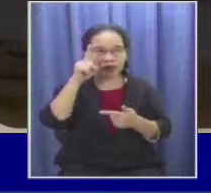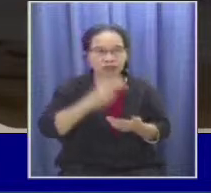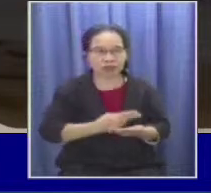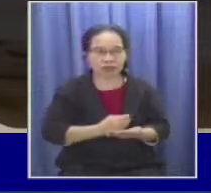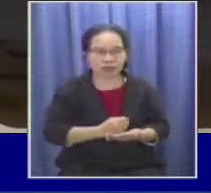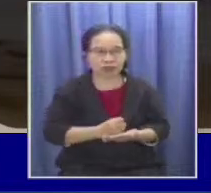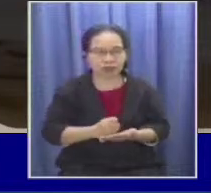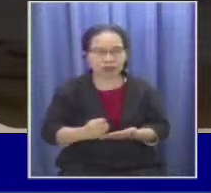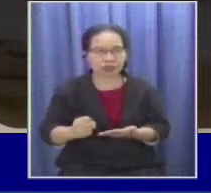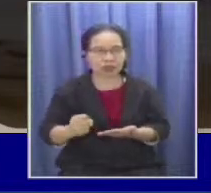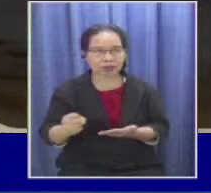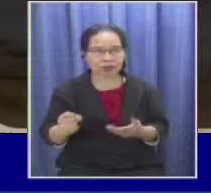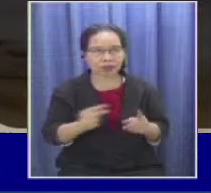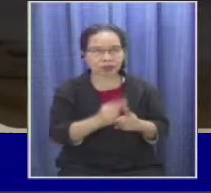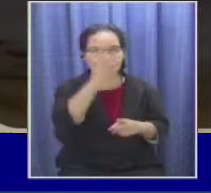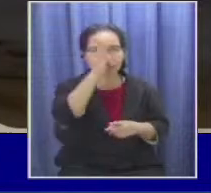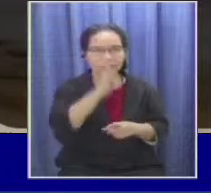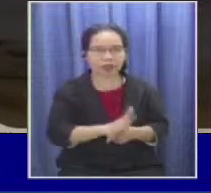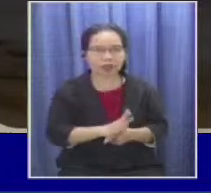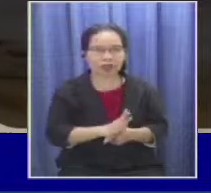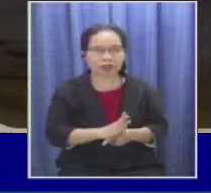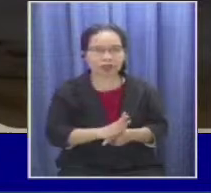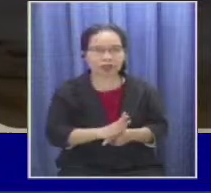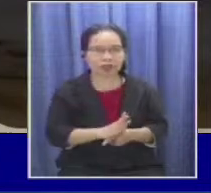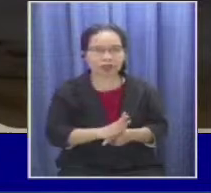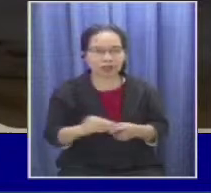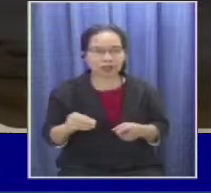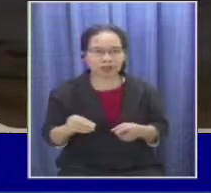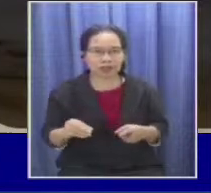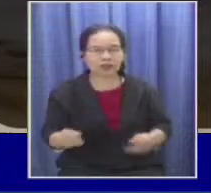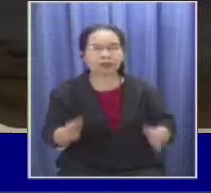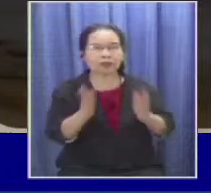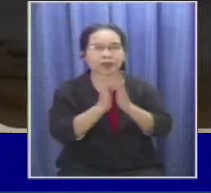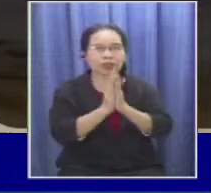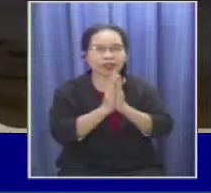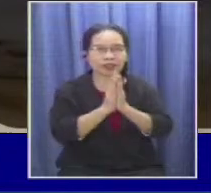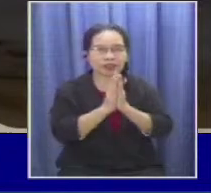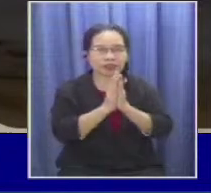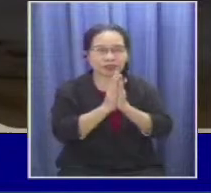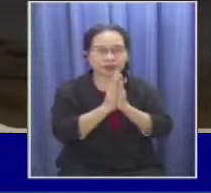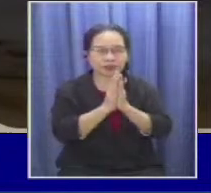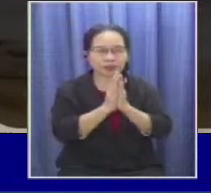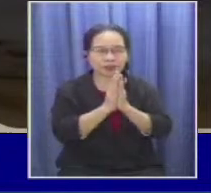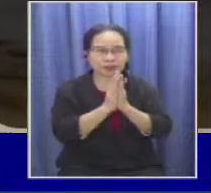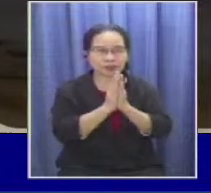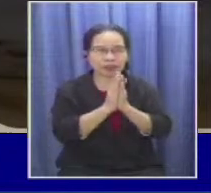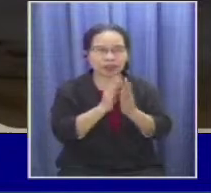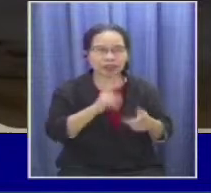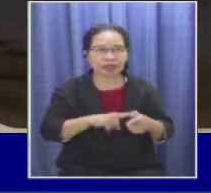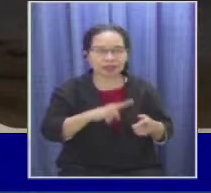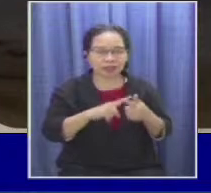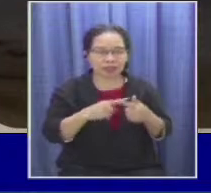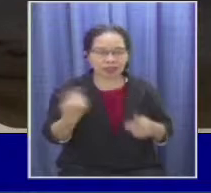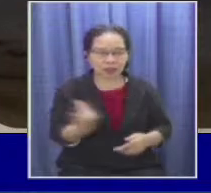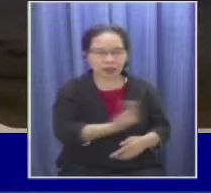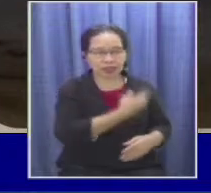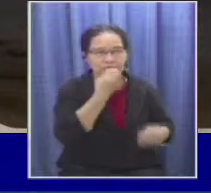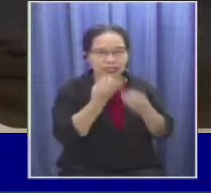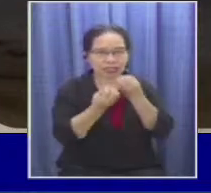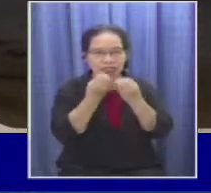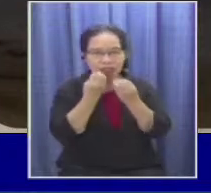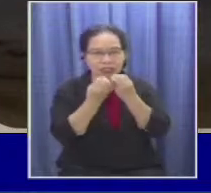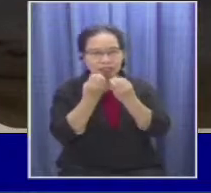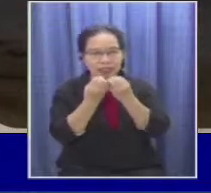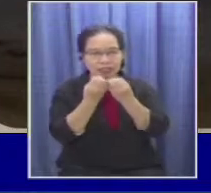aseda ejo ete ho a eni kwan se ye kyiri bribiara fi se wode Nyankopon asɛm